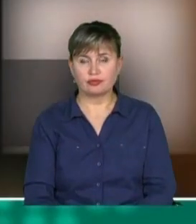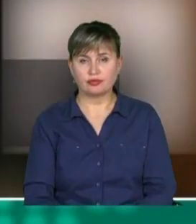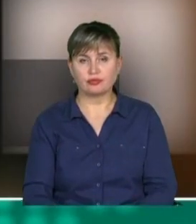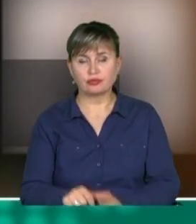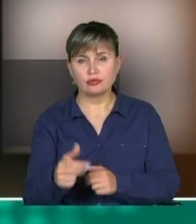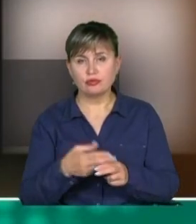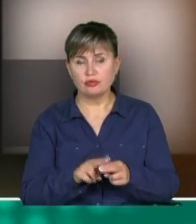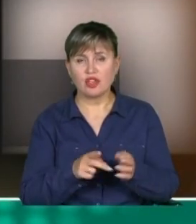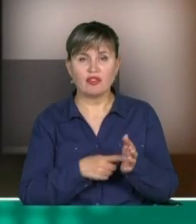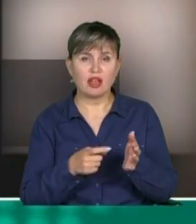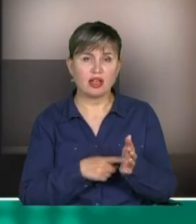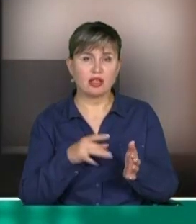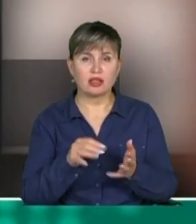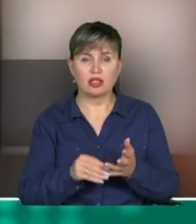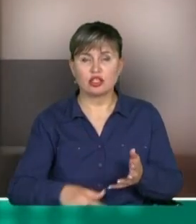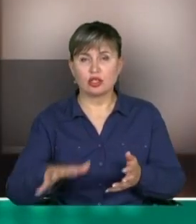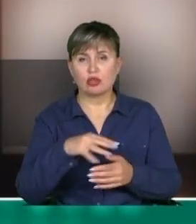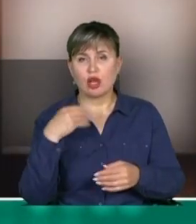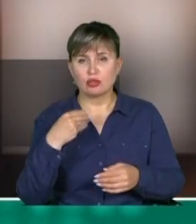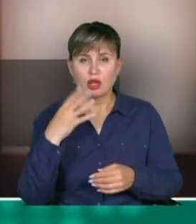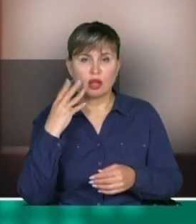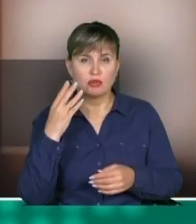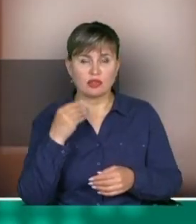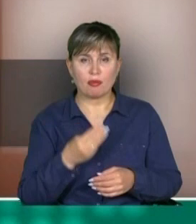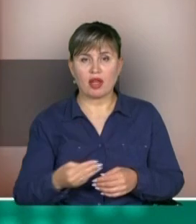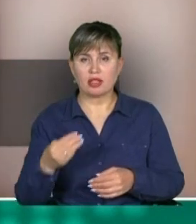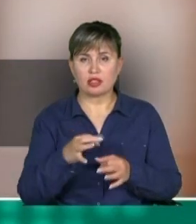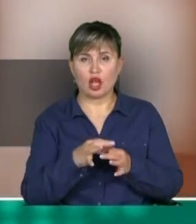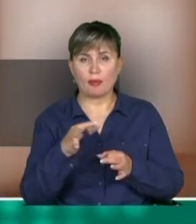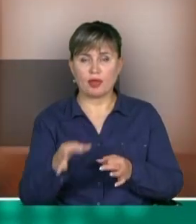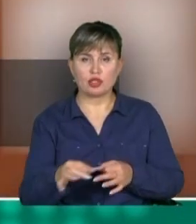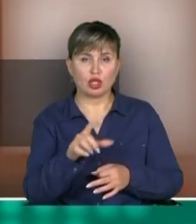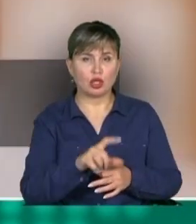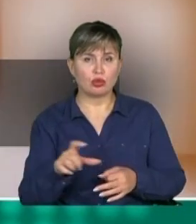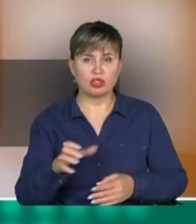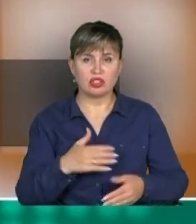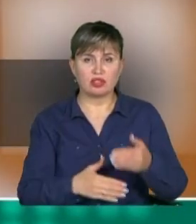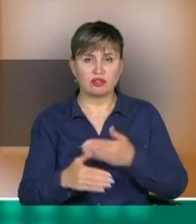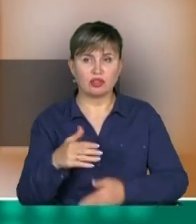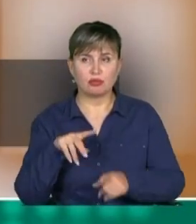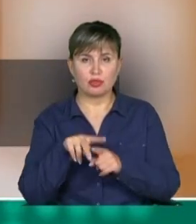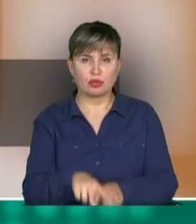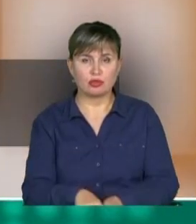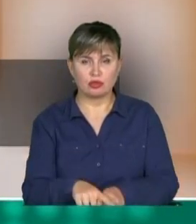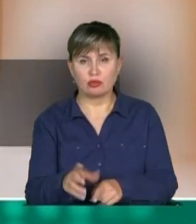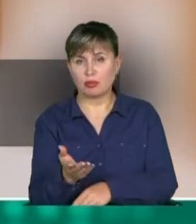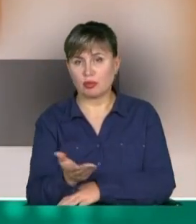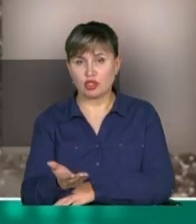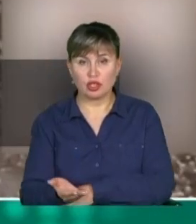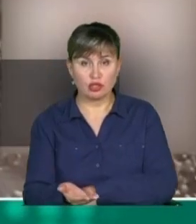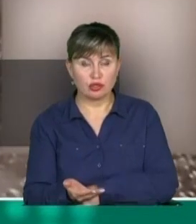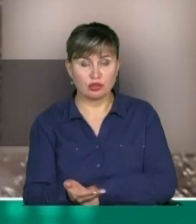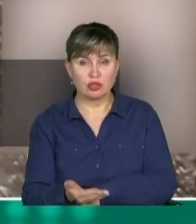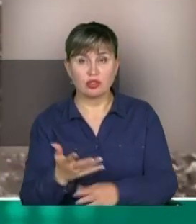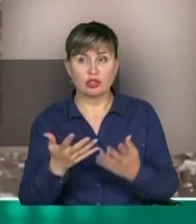Помимо этого, в Караганде и на территории Актюбинской, Алматинской и Магистауской областей людей с инвалидностью принуждали к попрошайничеству.